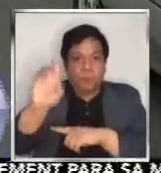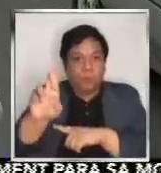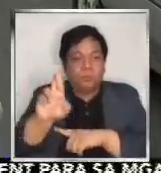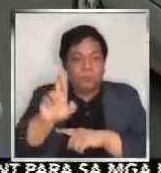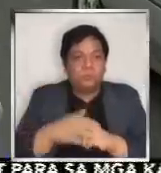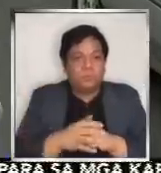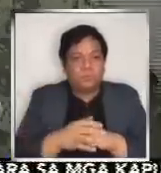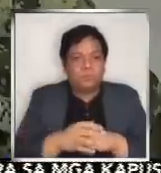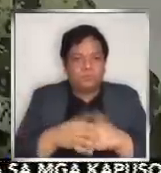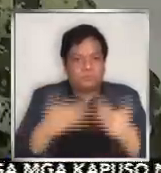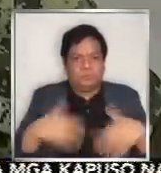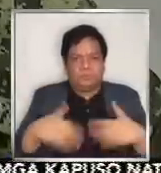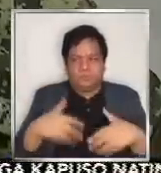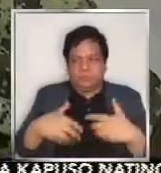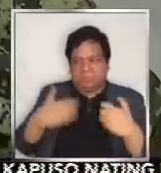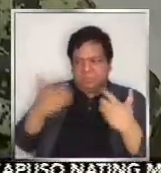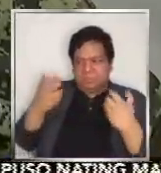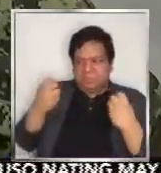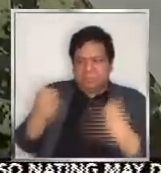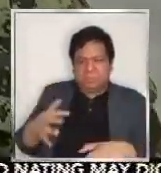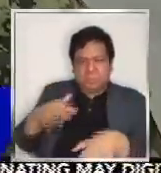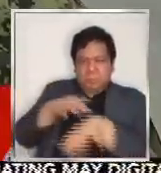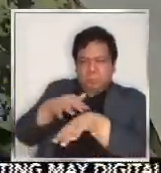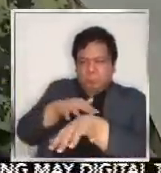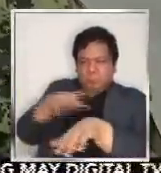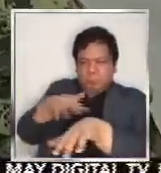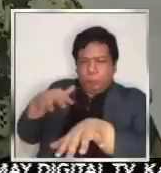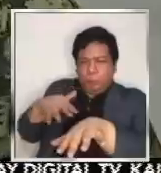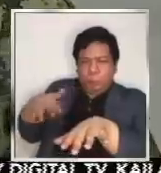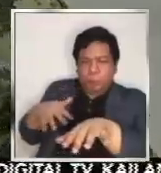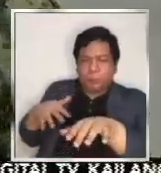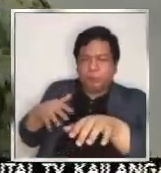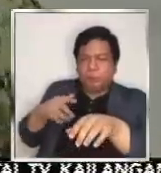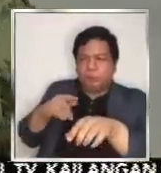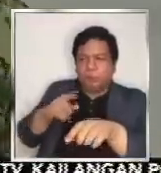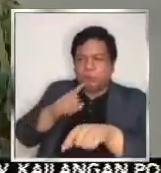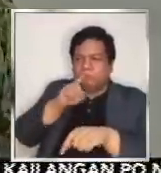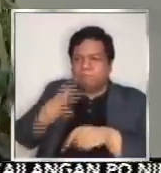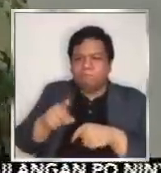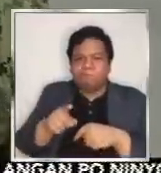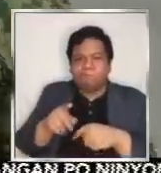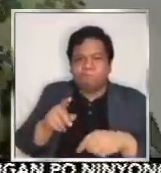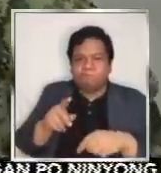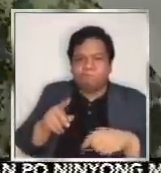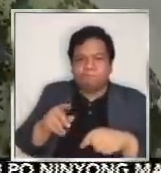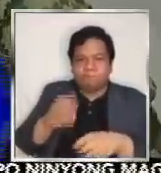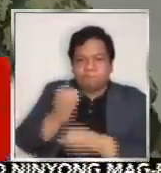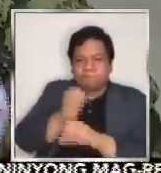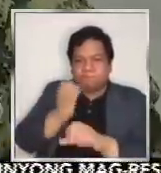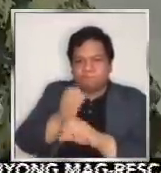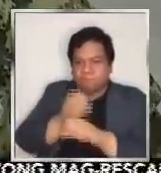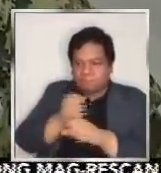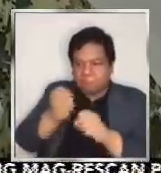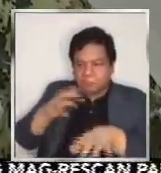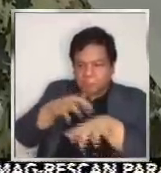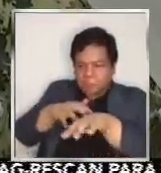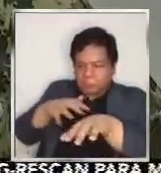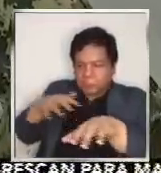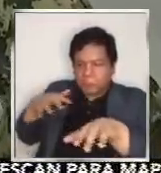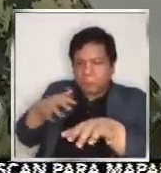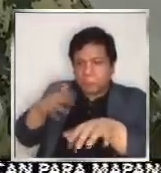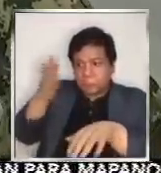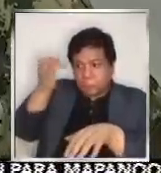yung daloy ng ano dito ng mga daloy ng trapiko. Kasi bukod sa dumami yung